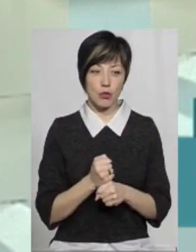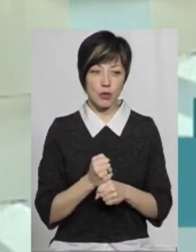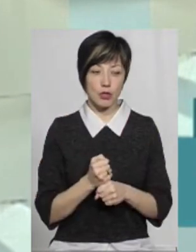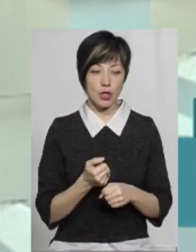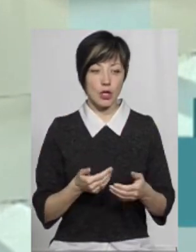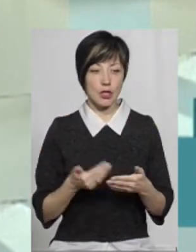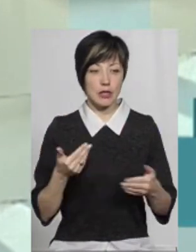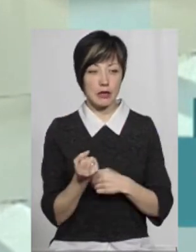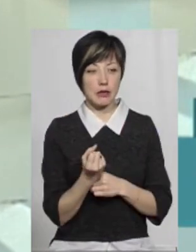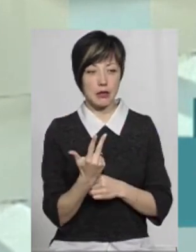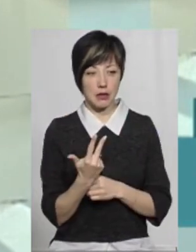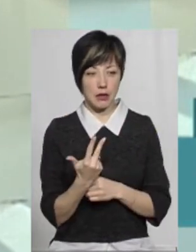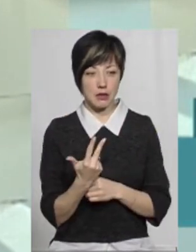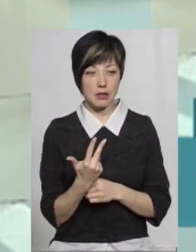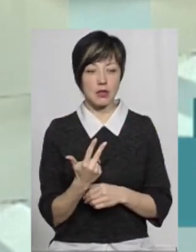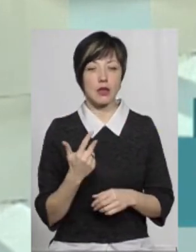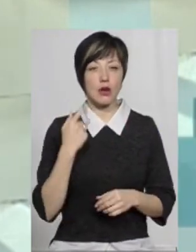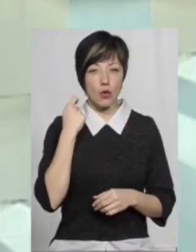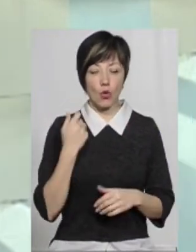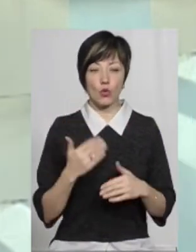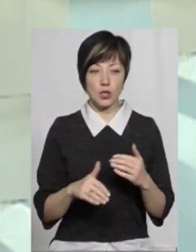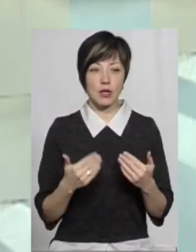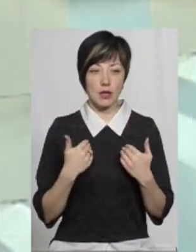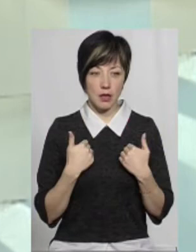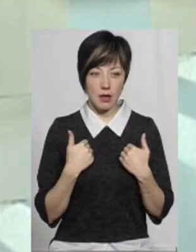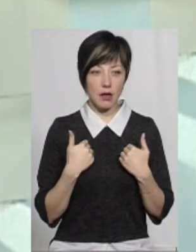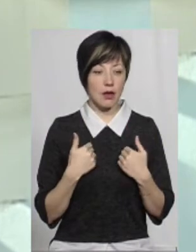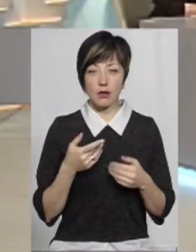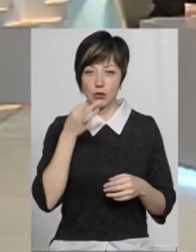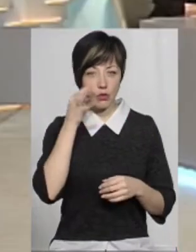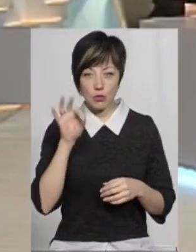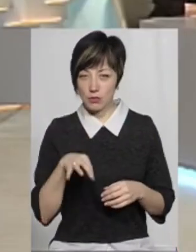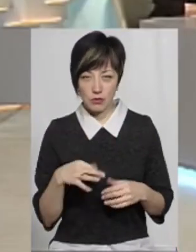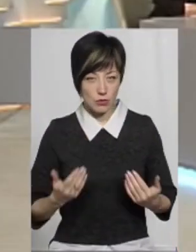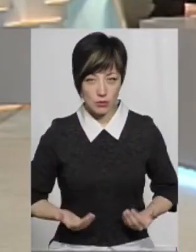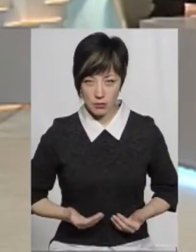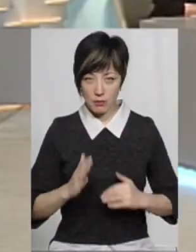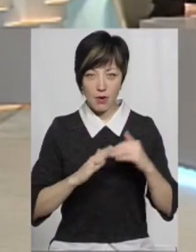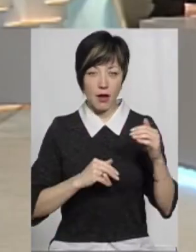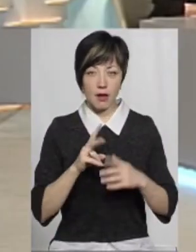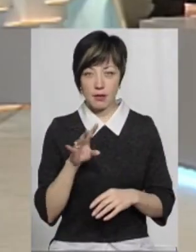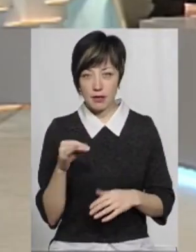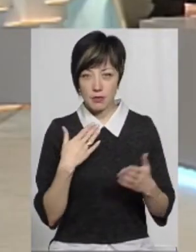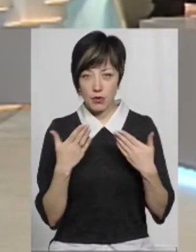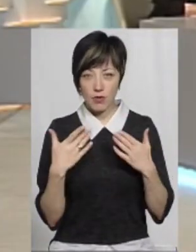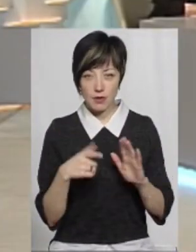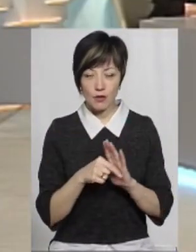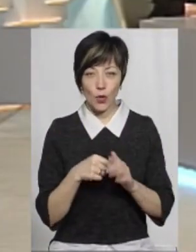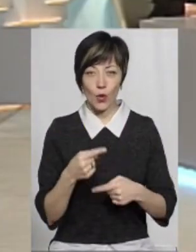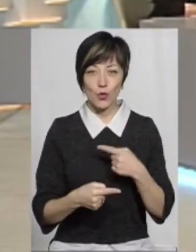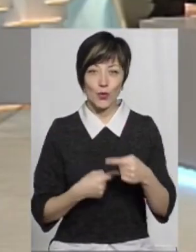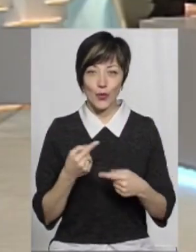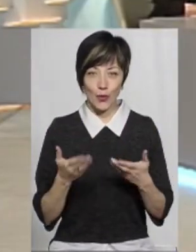робити з 13-ти, я б це вже... Я виходжу з практики, я виходжу з досвіду спілкування зі